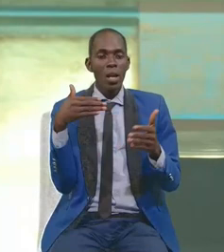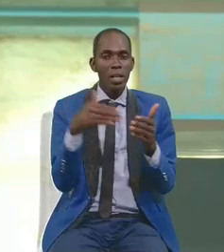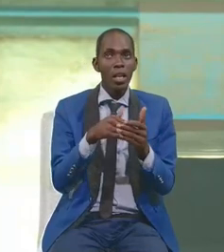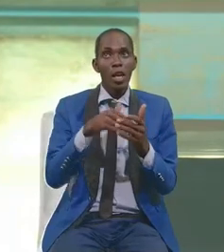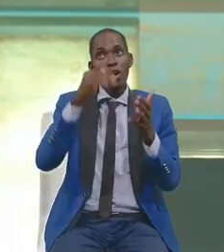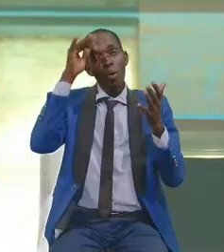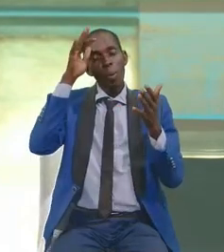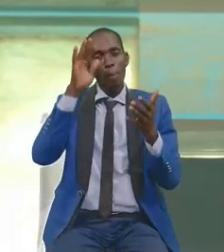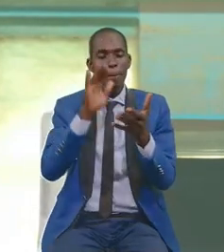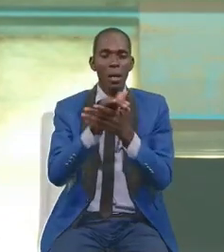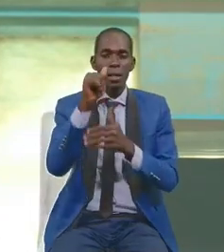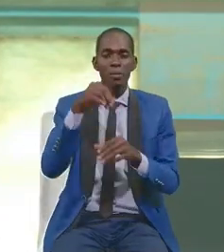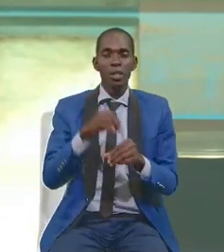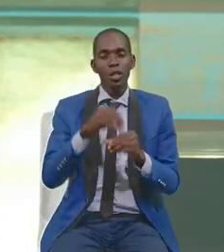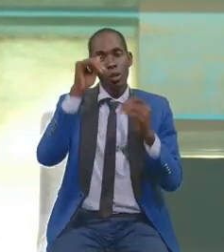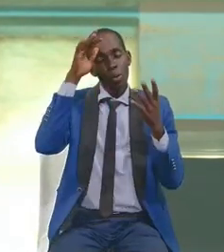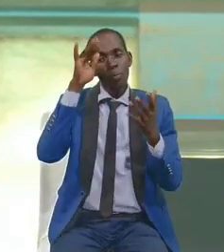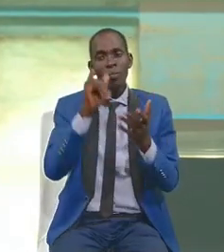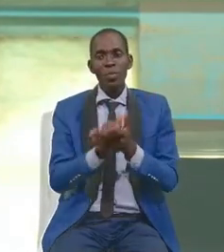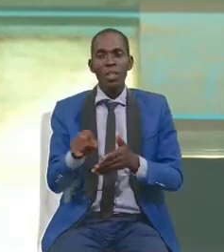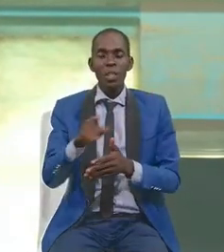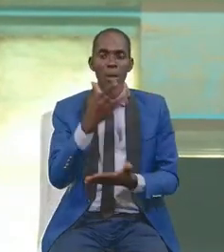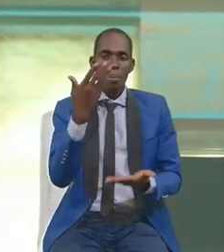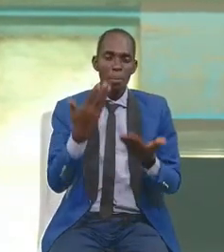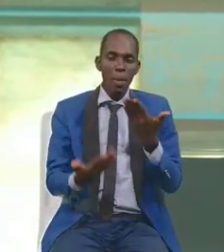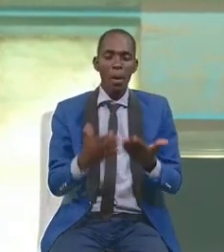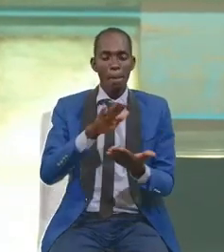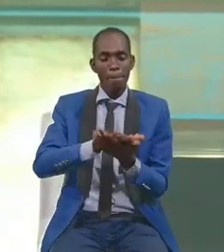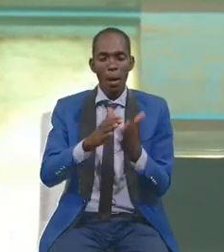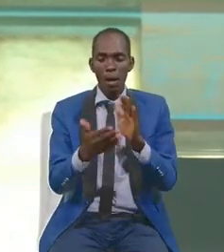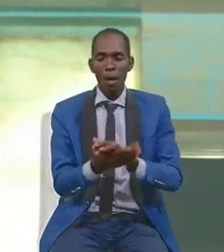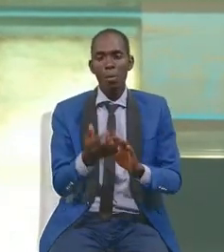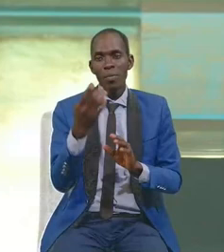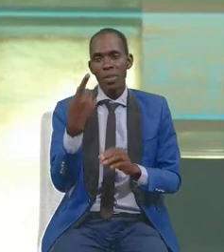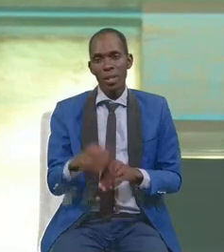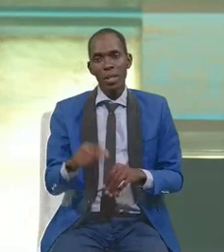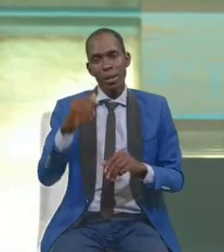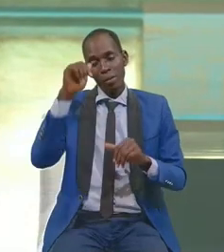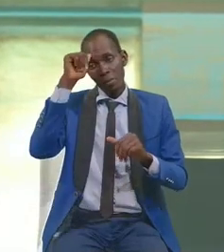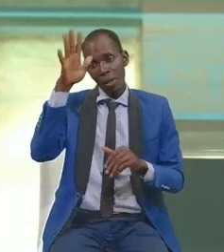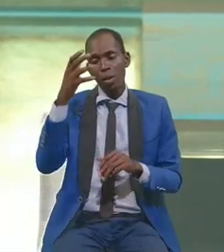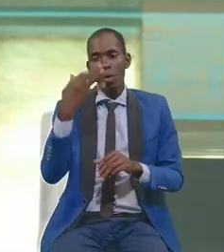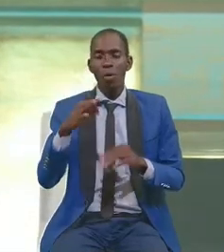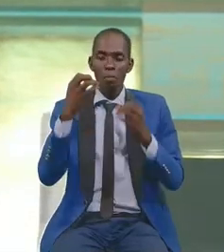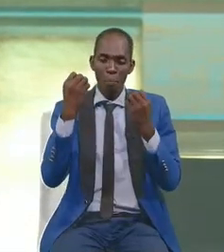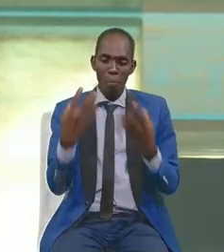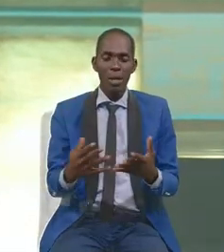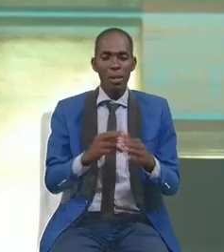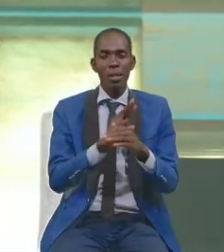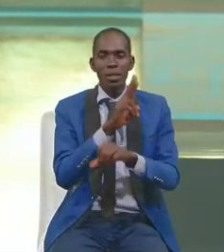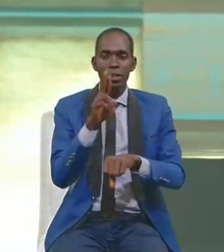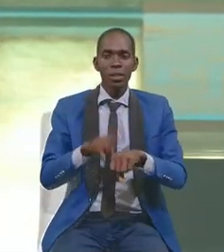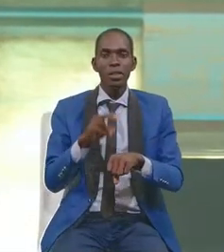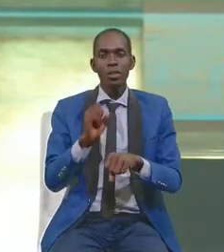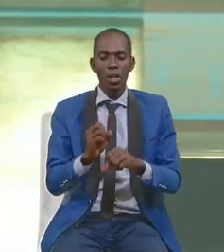Verset 18. Espérant contre toute espérance, il crut en sorte qu'il devint père d'un